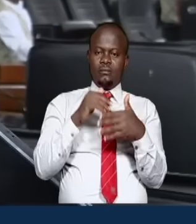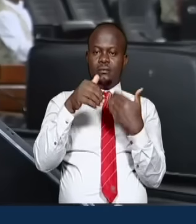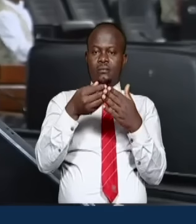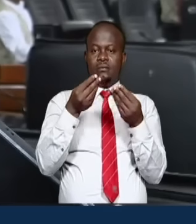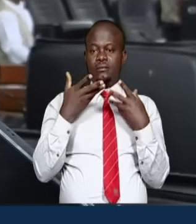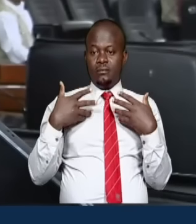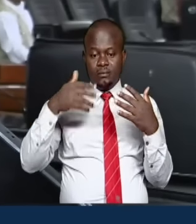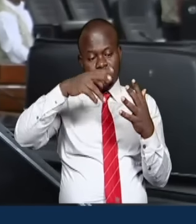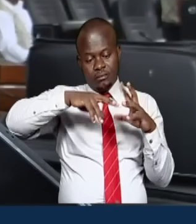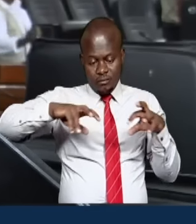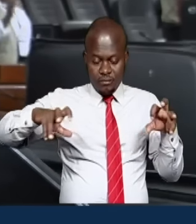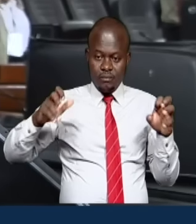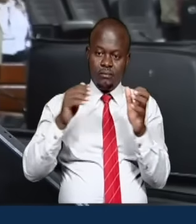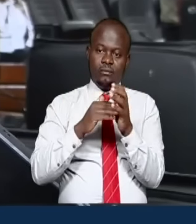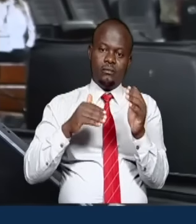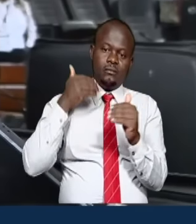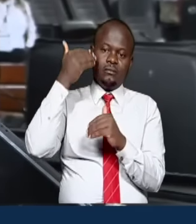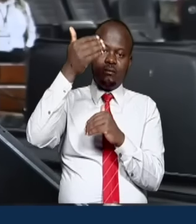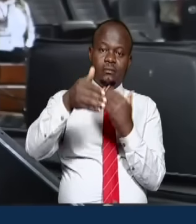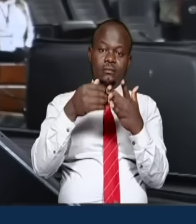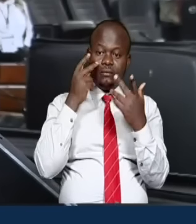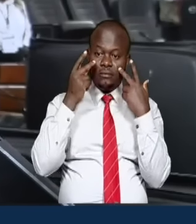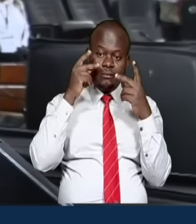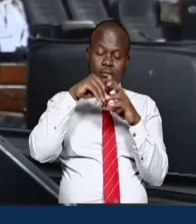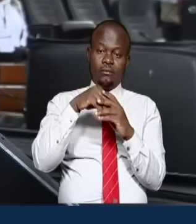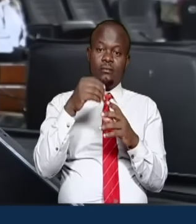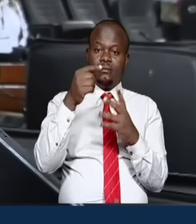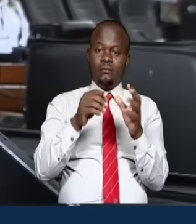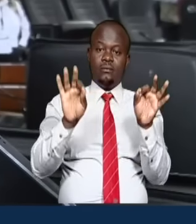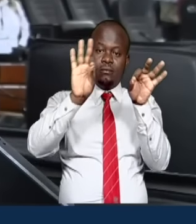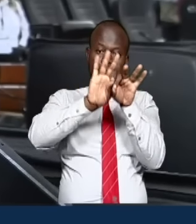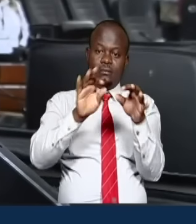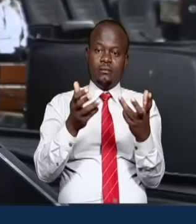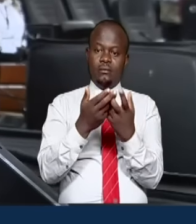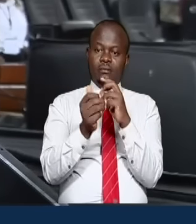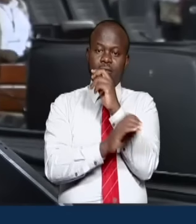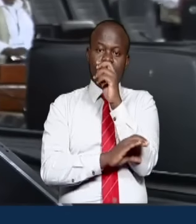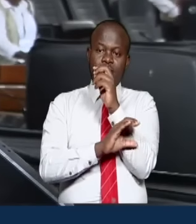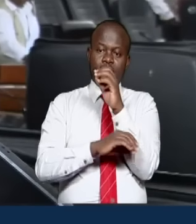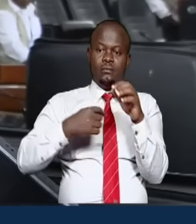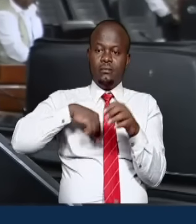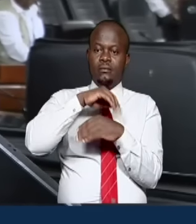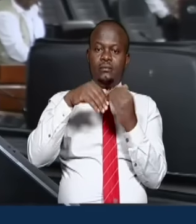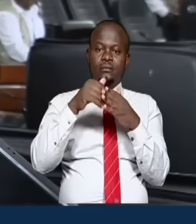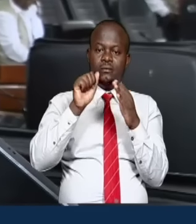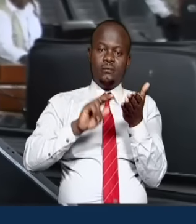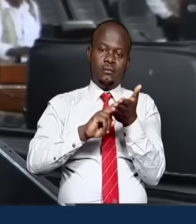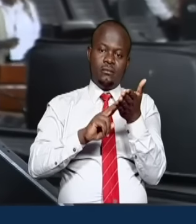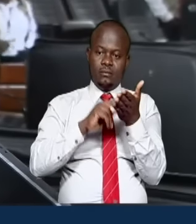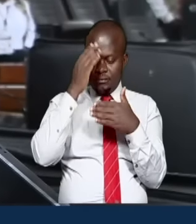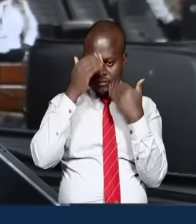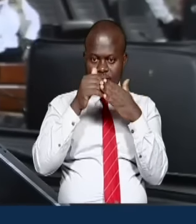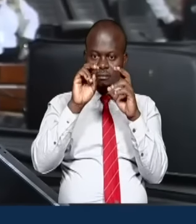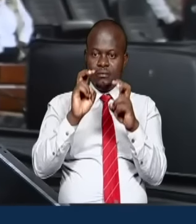baduhaye turayisuzuma, twabonamo hari iby'ingenzi bijyanye n'igihugu cyacu, tukaba twabikoresha kugira